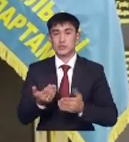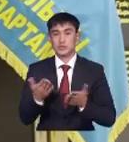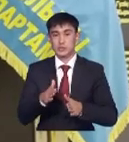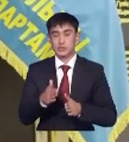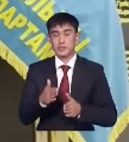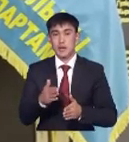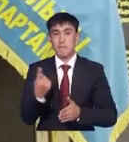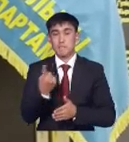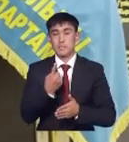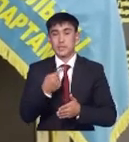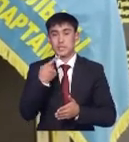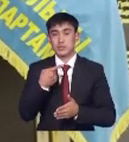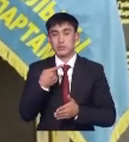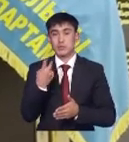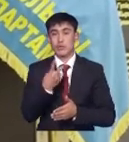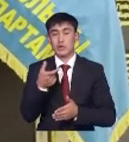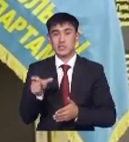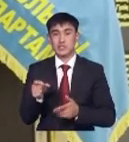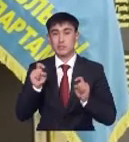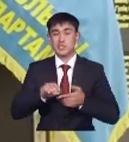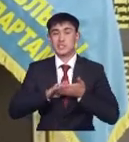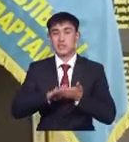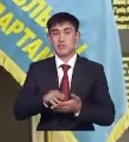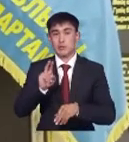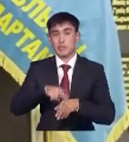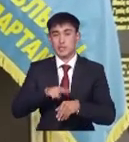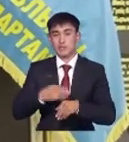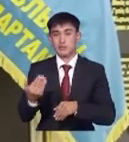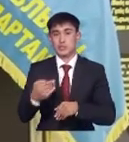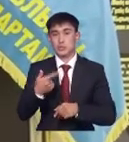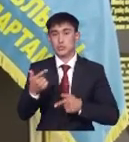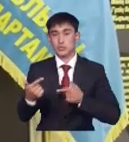Следует отметить, что двое граждан обратились с заявлением в полицию в отношении друг друга.